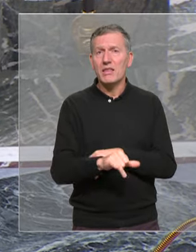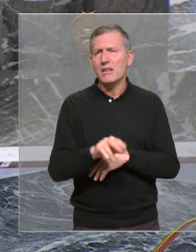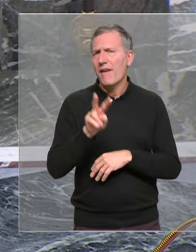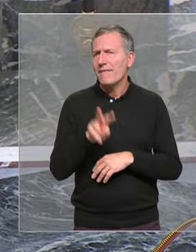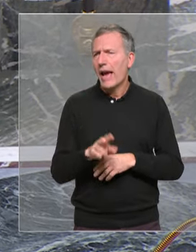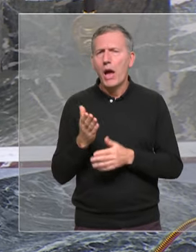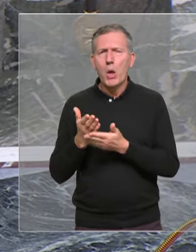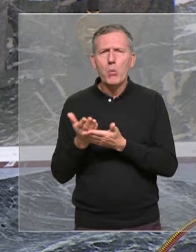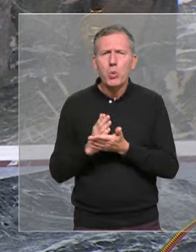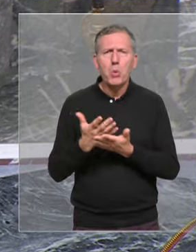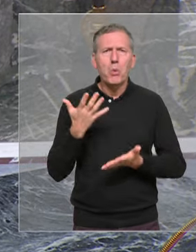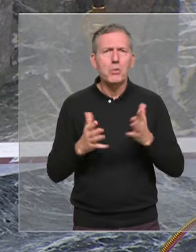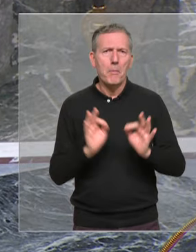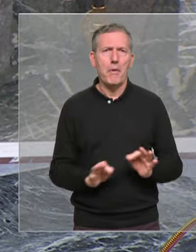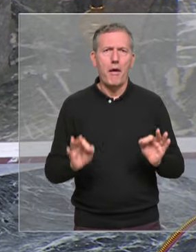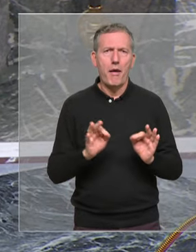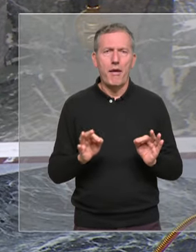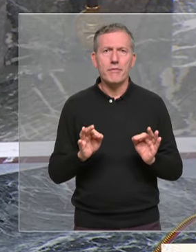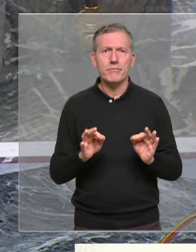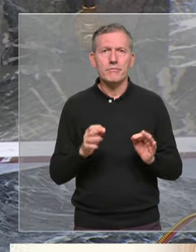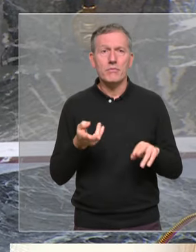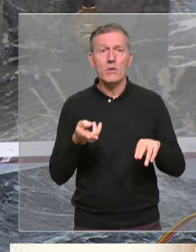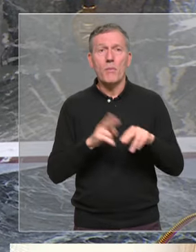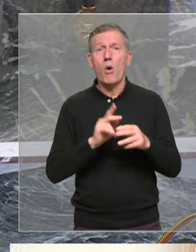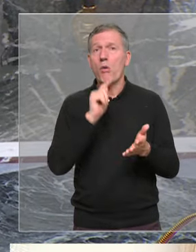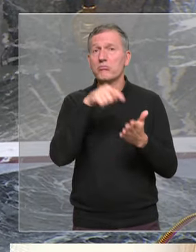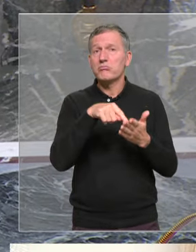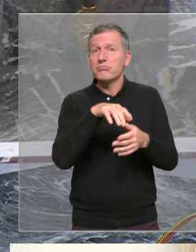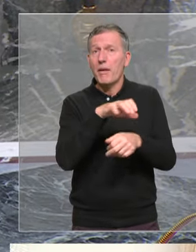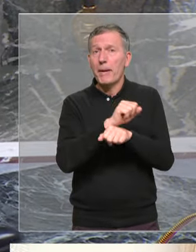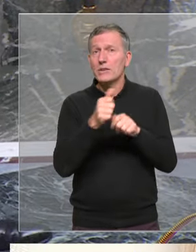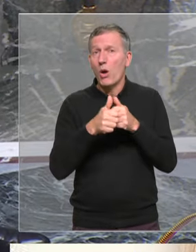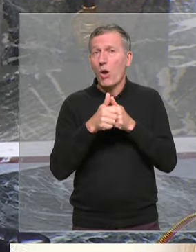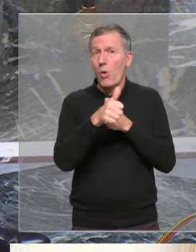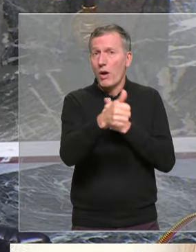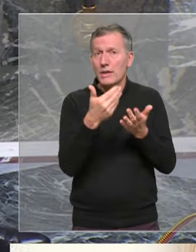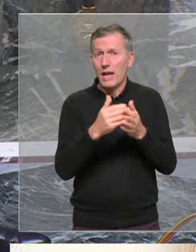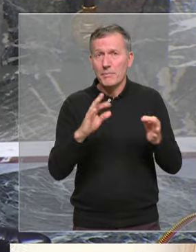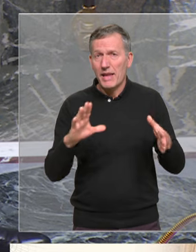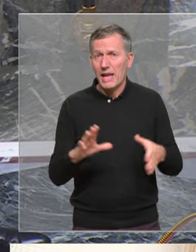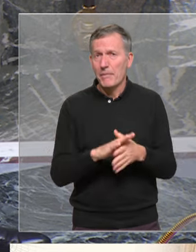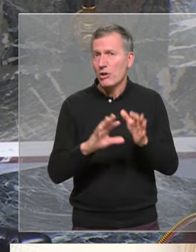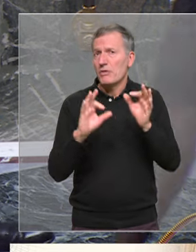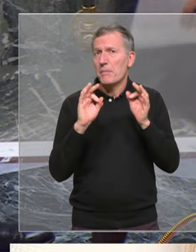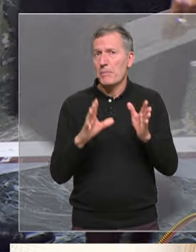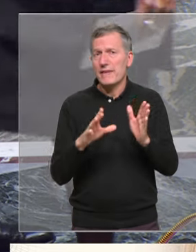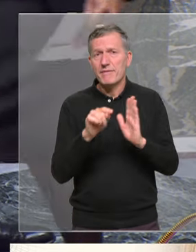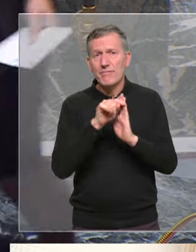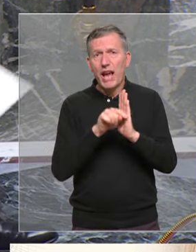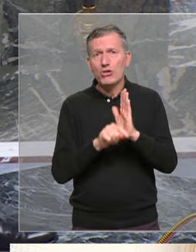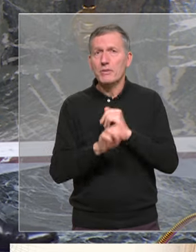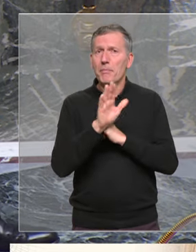doute. Sa mort en colonie pénitentiaire atteste de la nature du régime